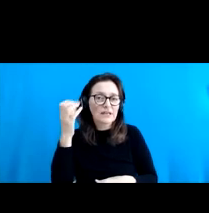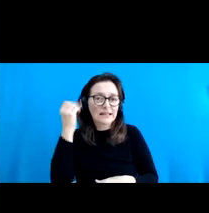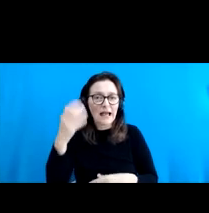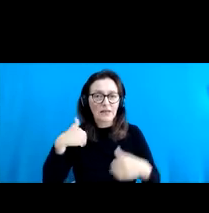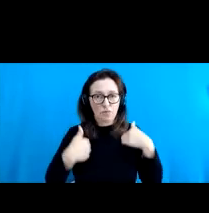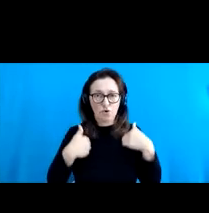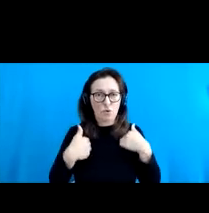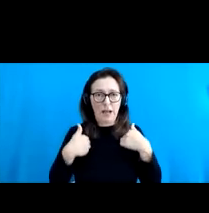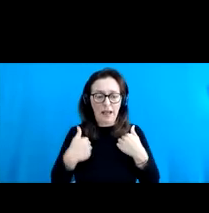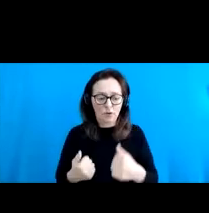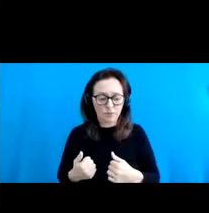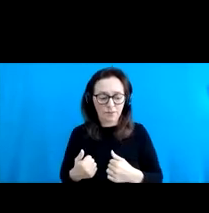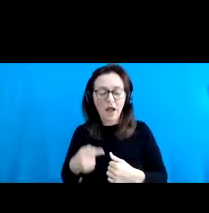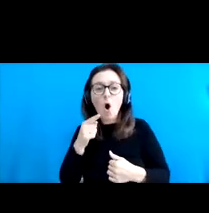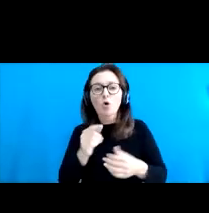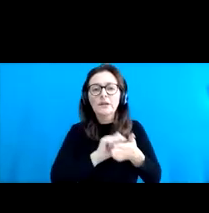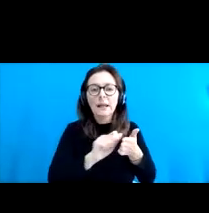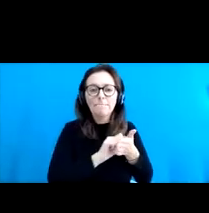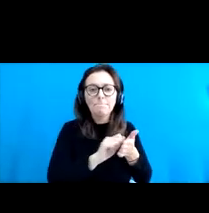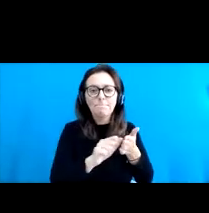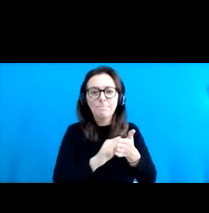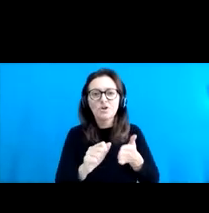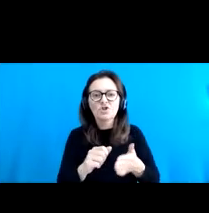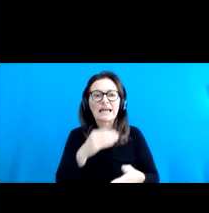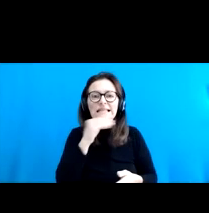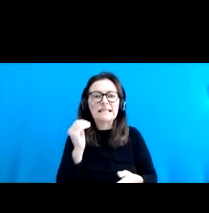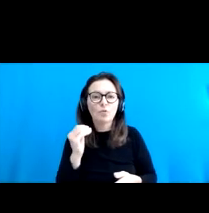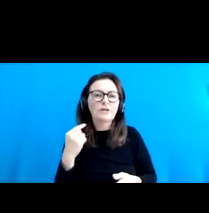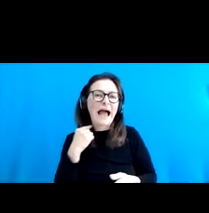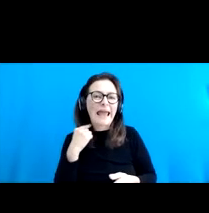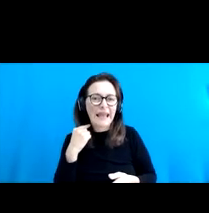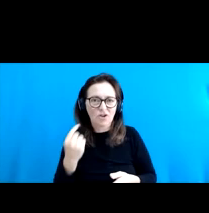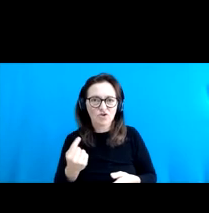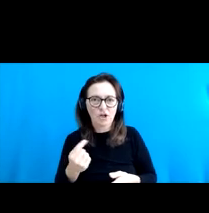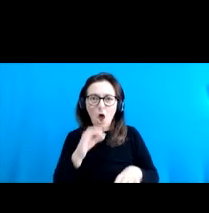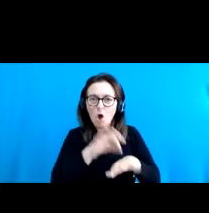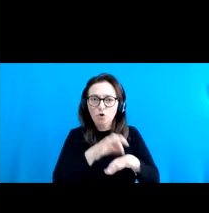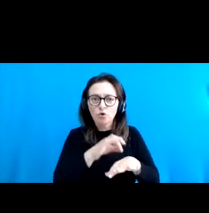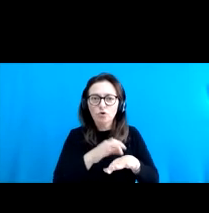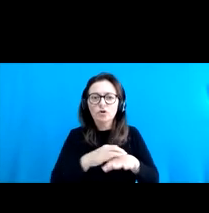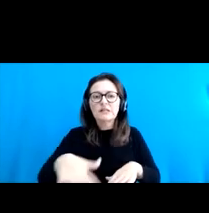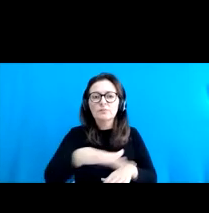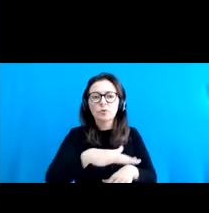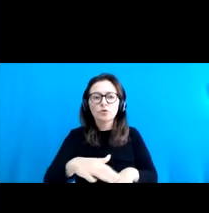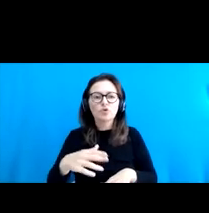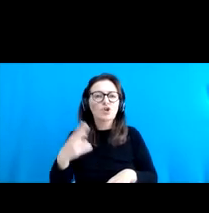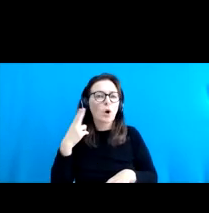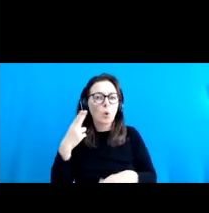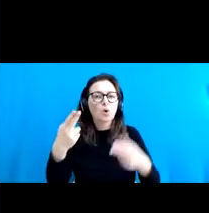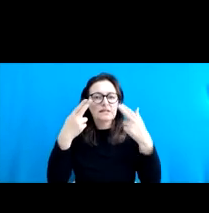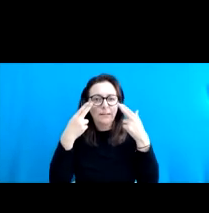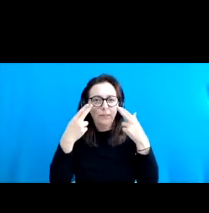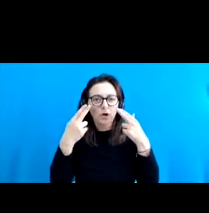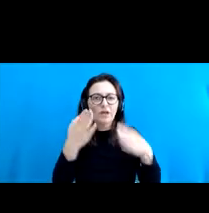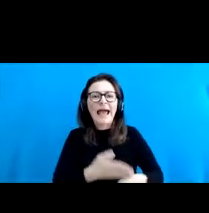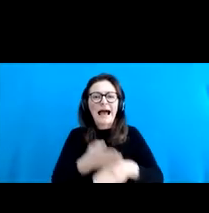tem piše v svoji temi avtorica dr. Simona Gerenčar. Doktorirala je z področja gluhoslepote in je asistentka